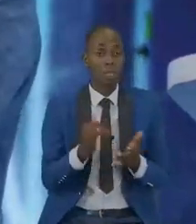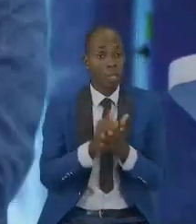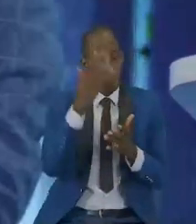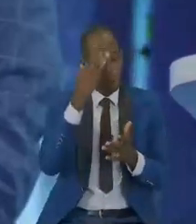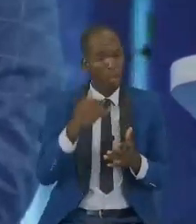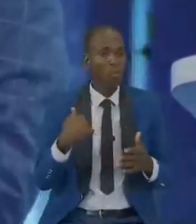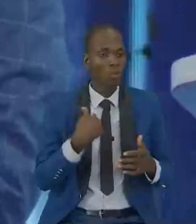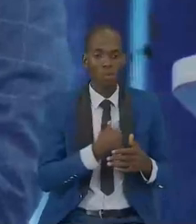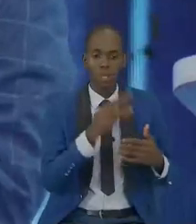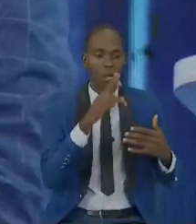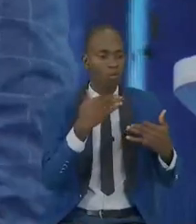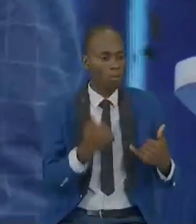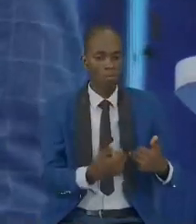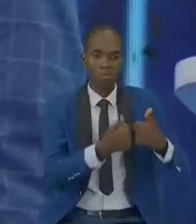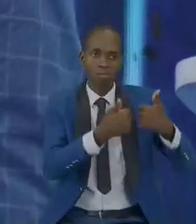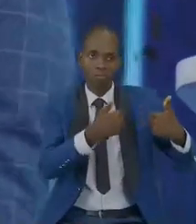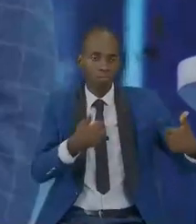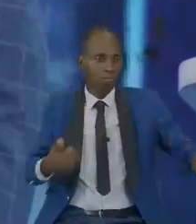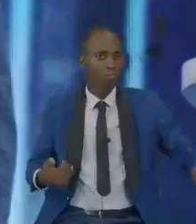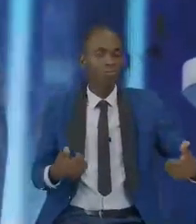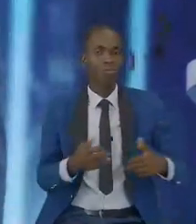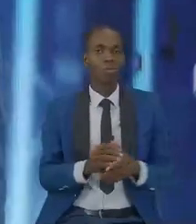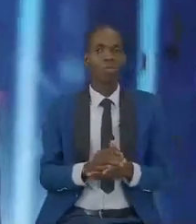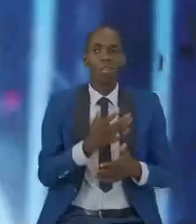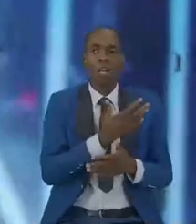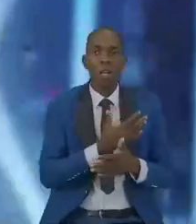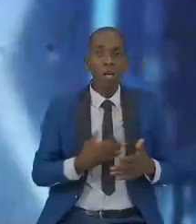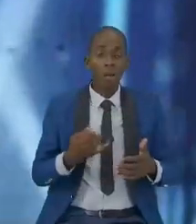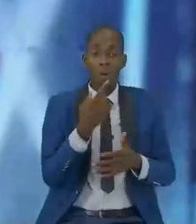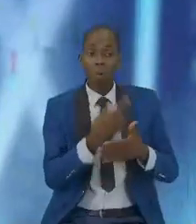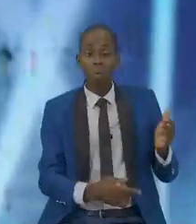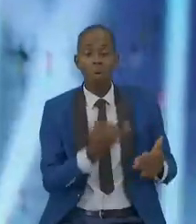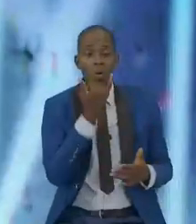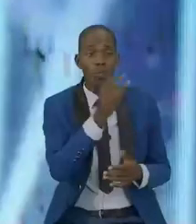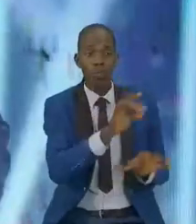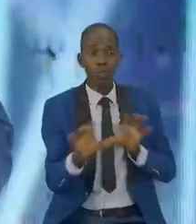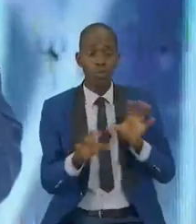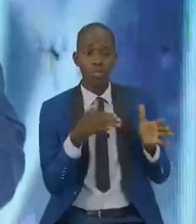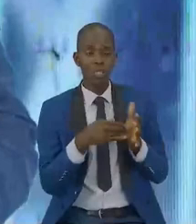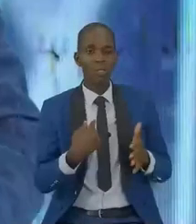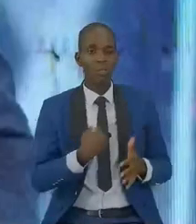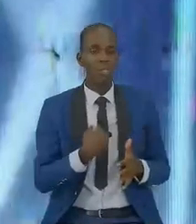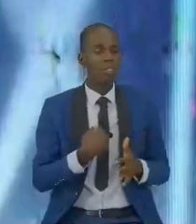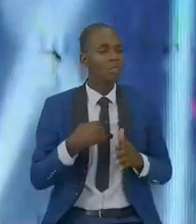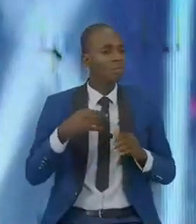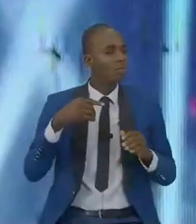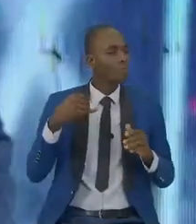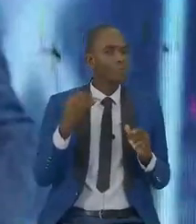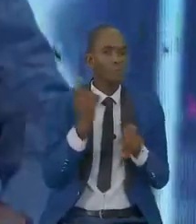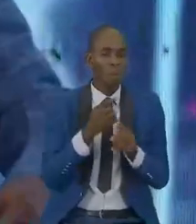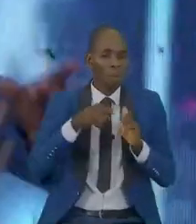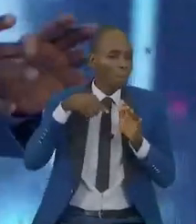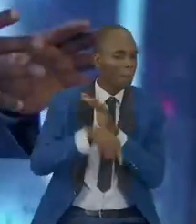as coupé le lien de communion. Et tu t'es séparé d'avec moi. Et ce que tu m'as fait